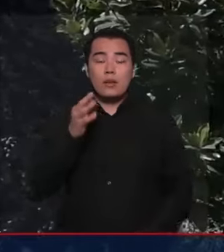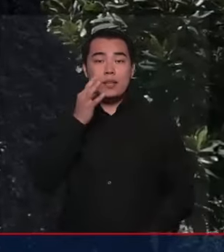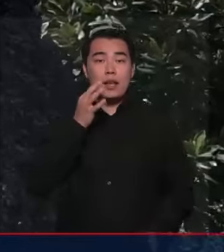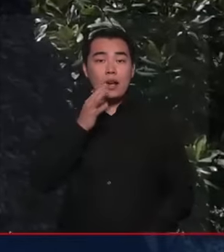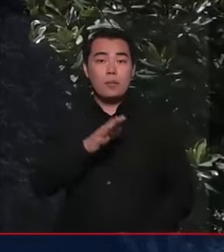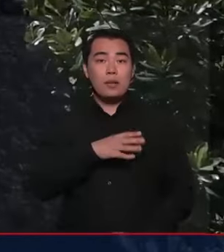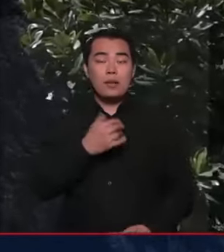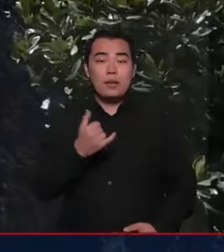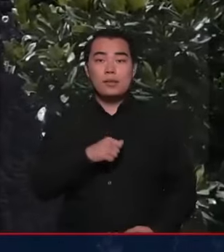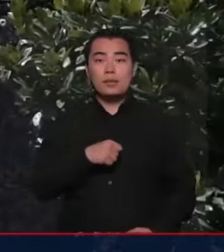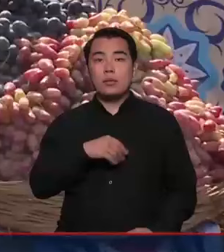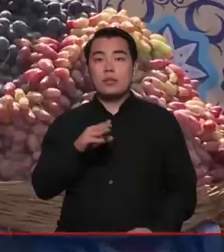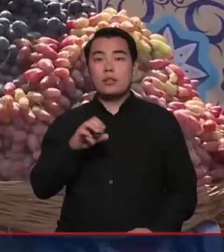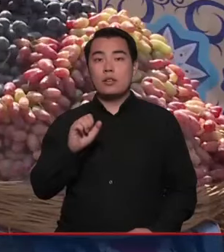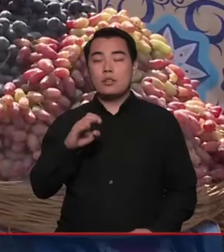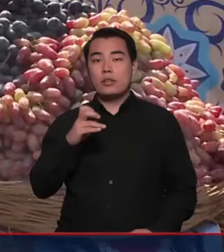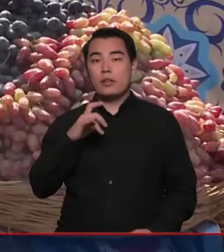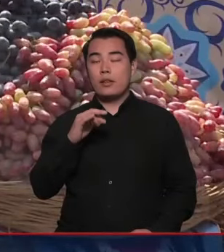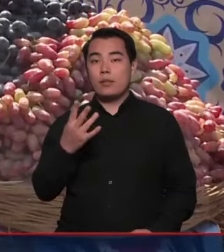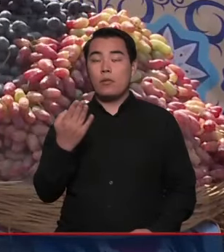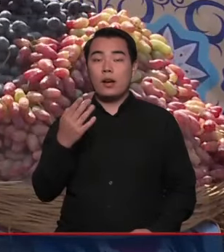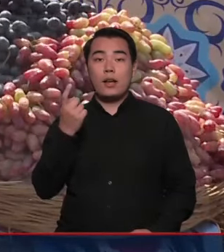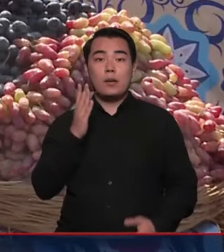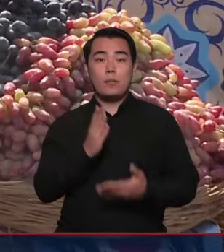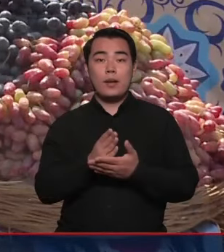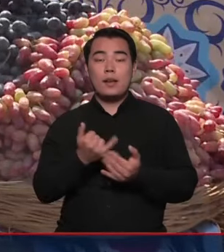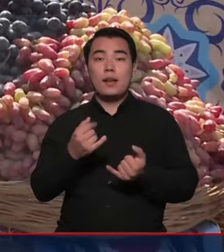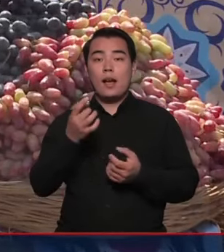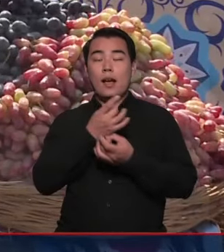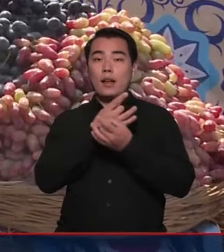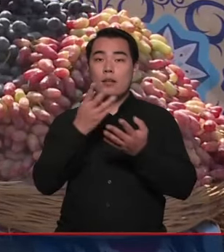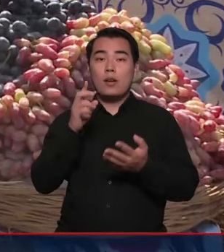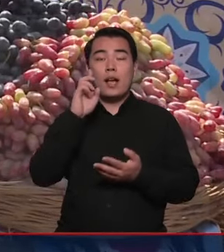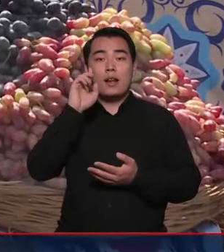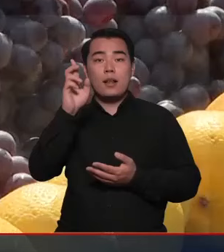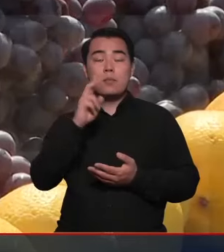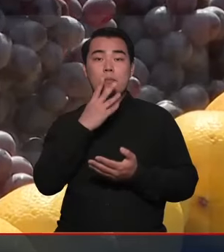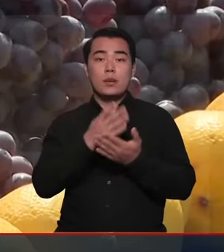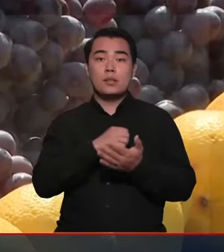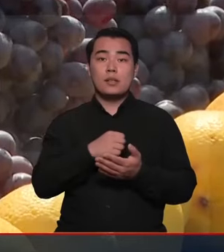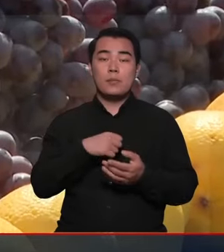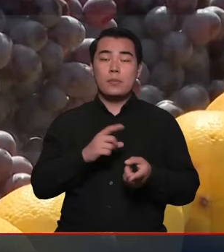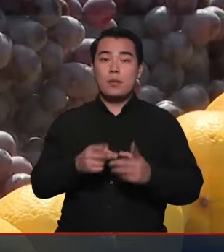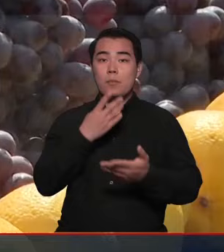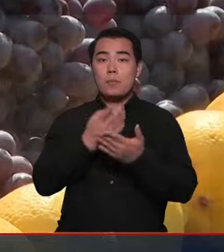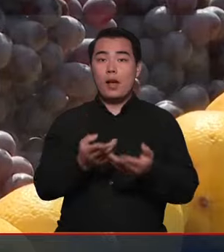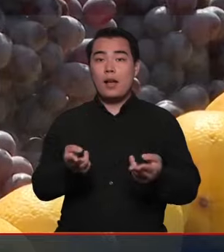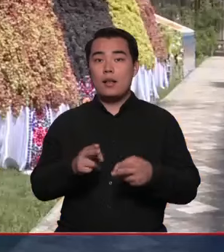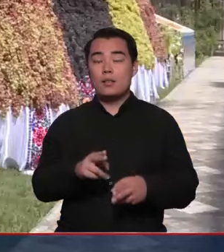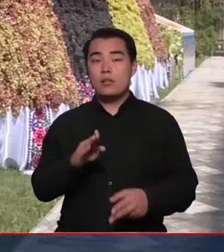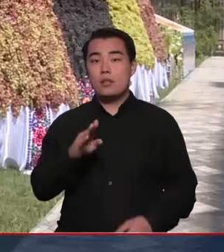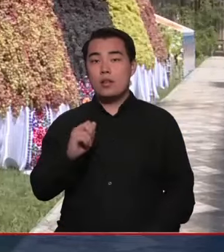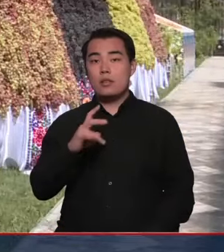это made in Таджикистан. Юбилейный, президентский, королевский – все эти сорта винограда являются достоянием таджикских